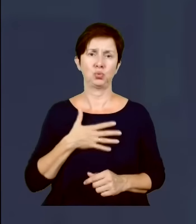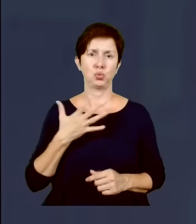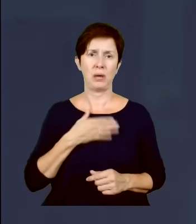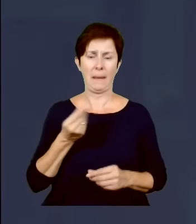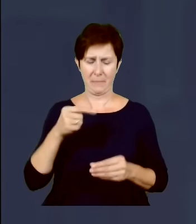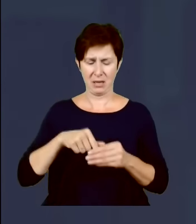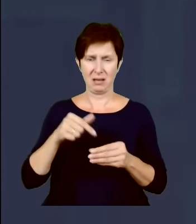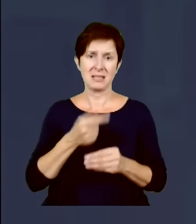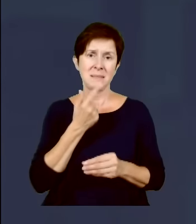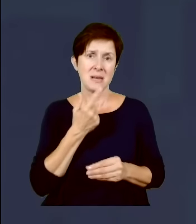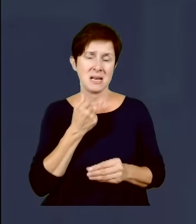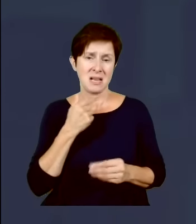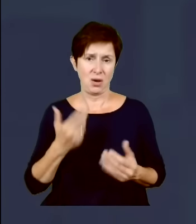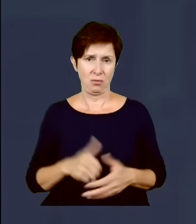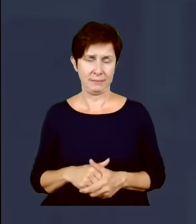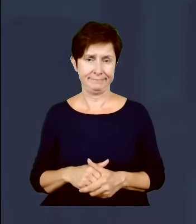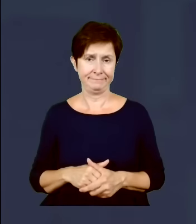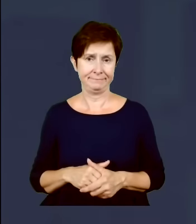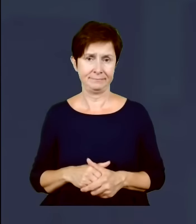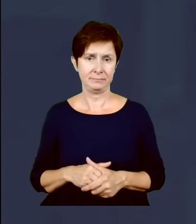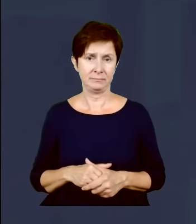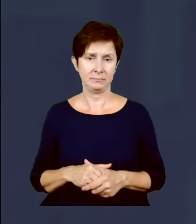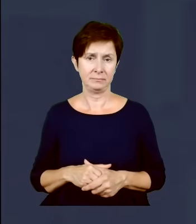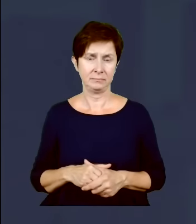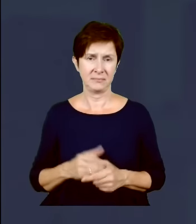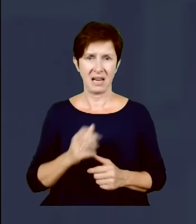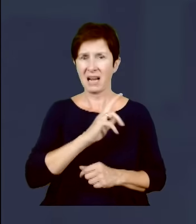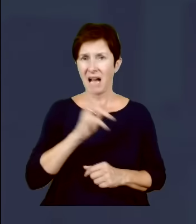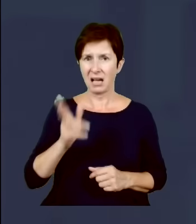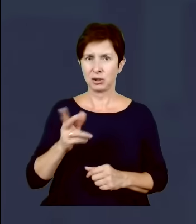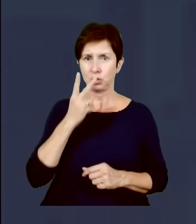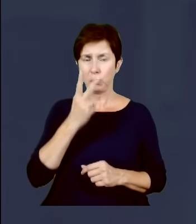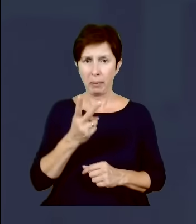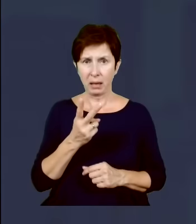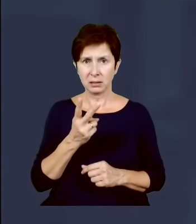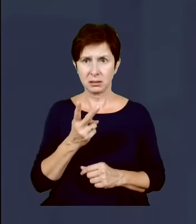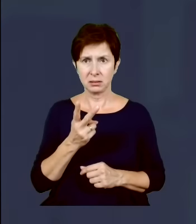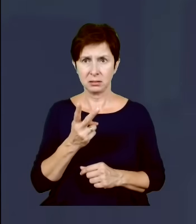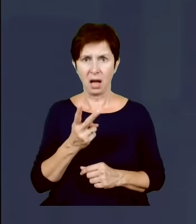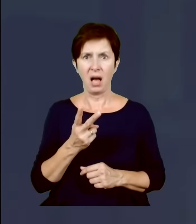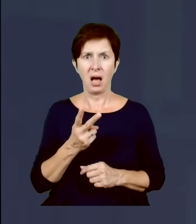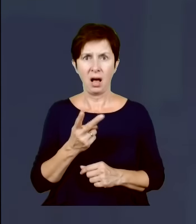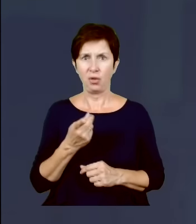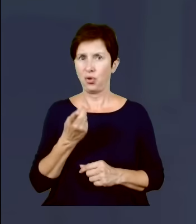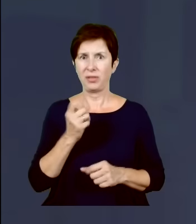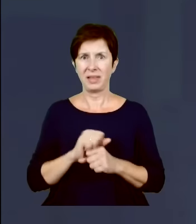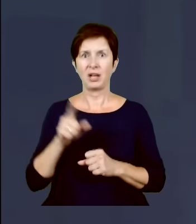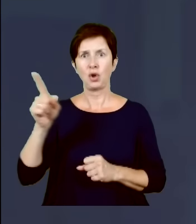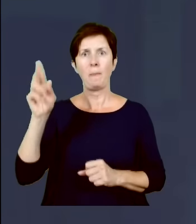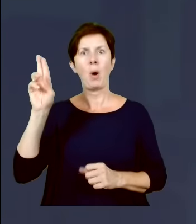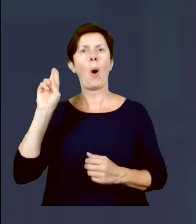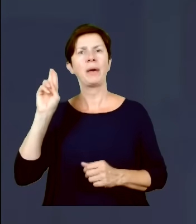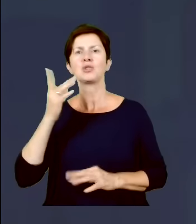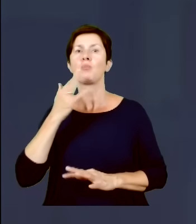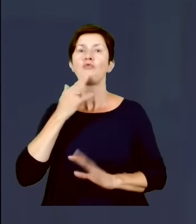tam otoczką parową bo prędzej czy później każdy Polak zobaczy Aha czyli to nie jest jednak tak jak obiecywali